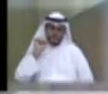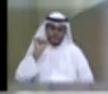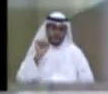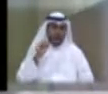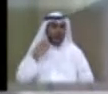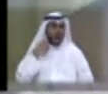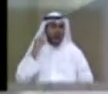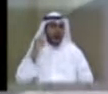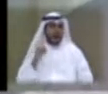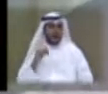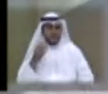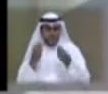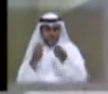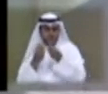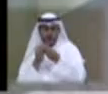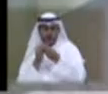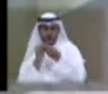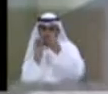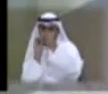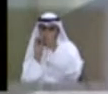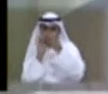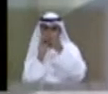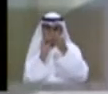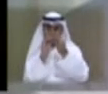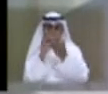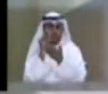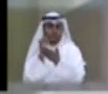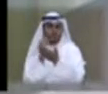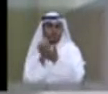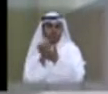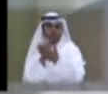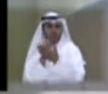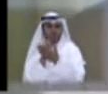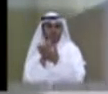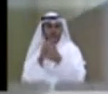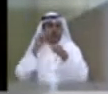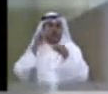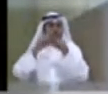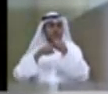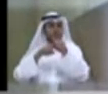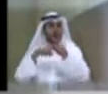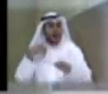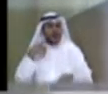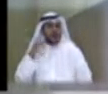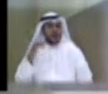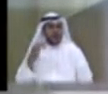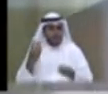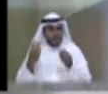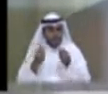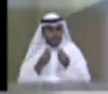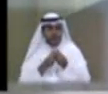بالتنسيق مع رئاسة اتحاد البرلمان العربي.